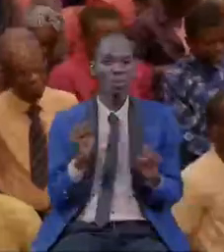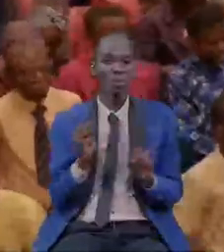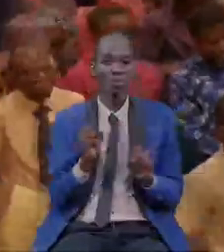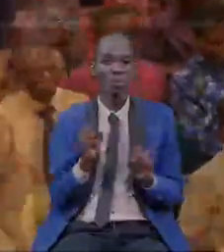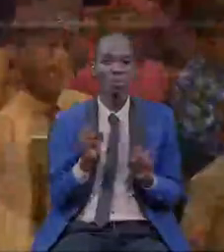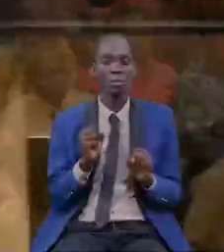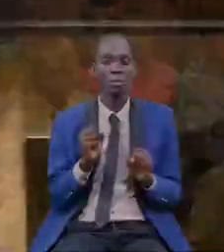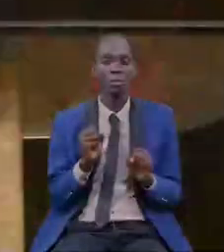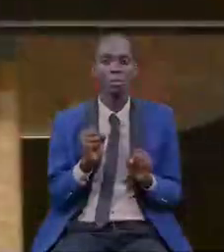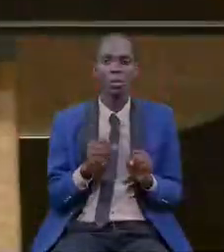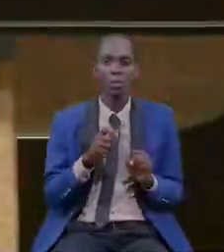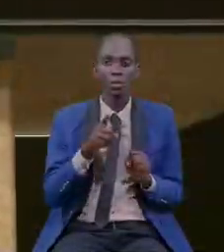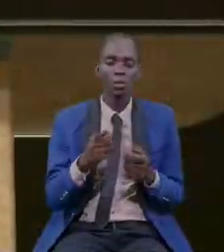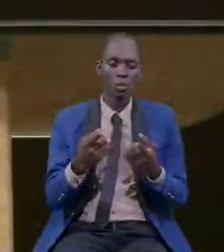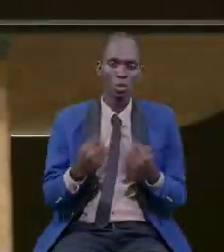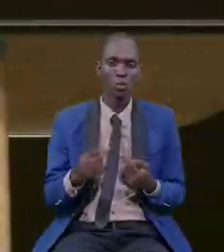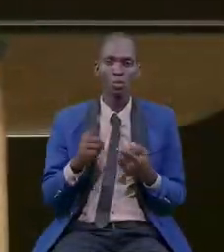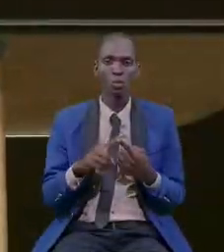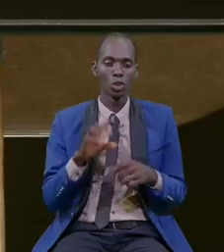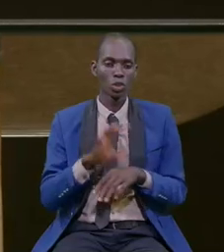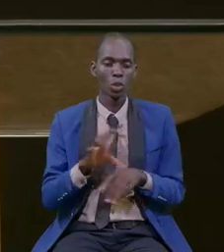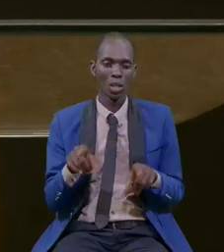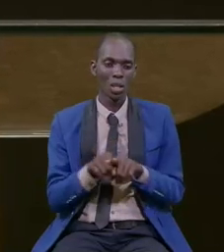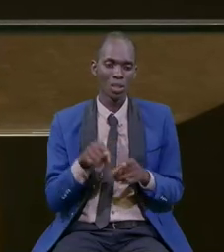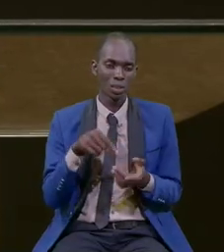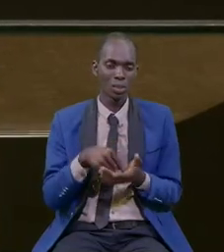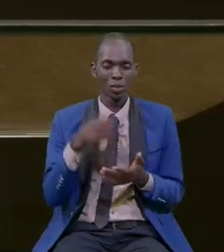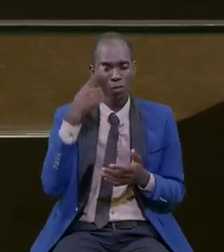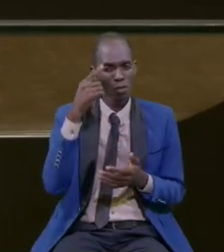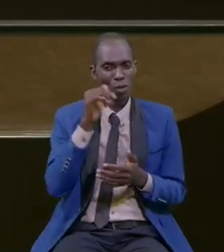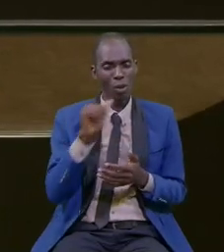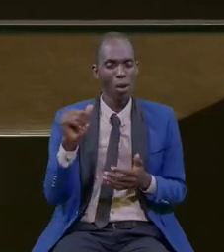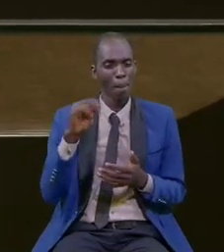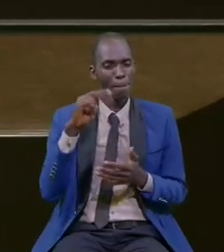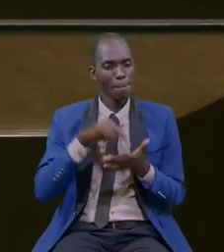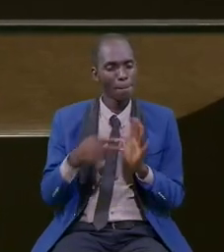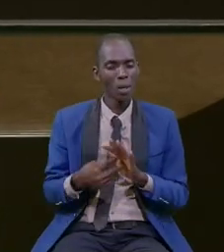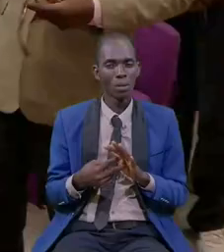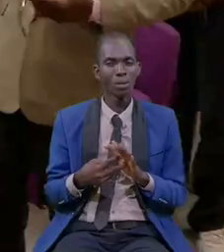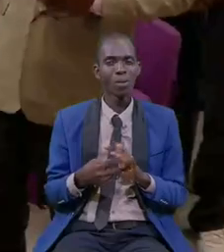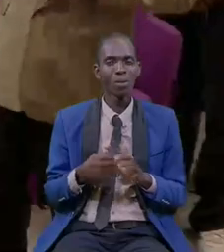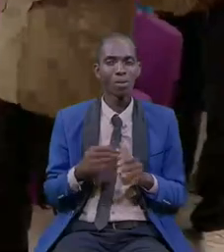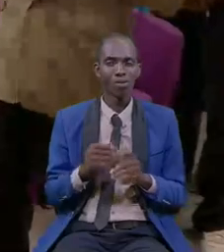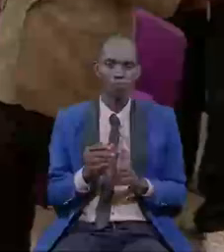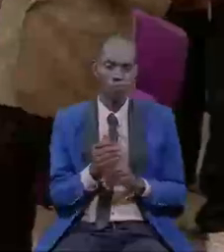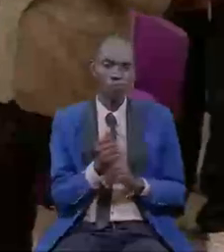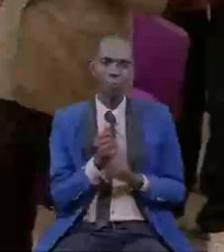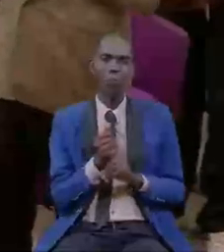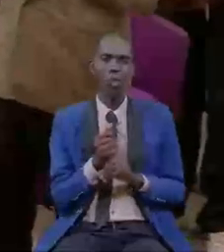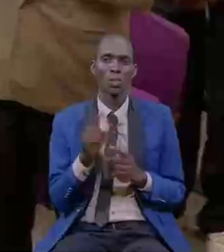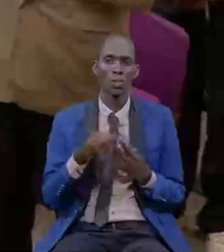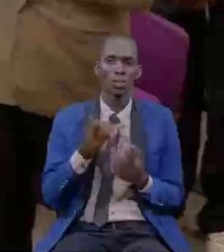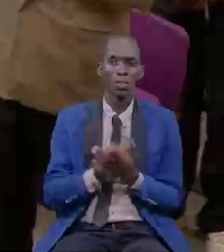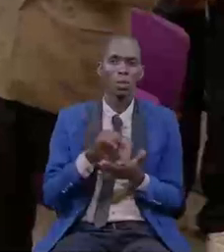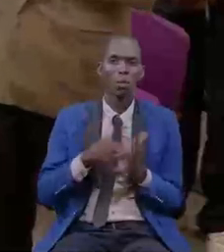vous êtes venus dans une église pareille pour un objectif tenezvous prêt sur cette objectif et laisser la grâce de